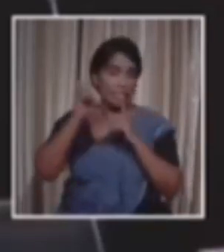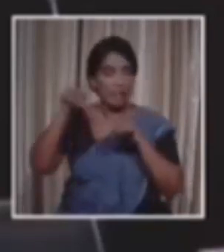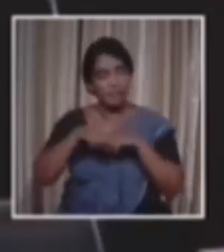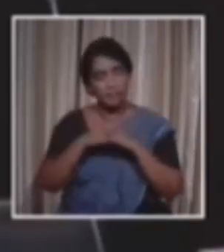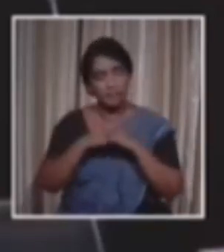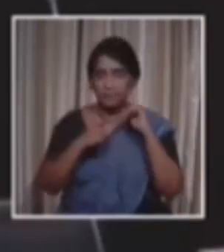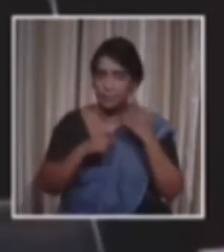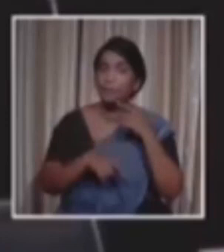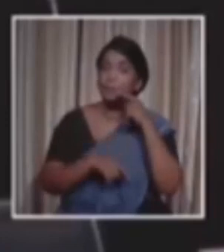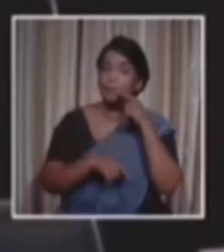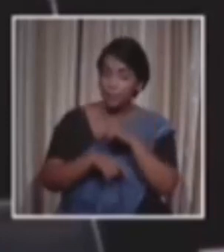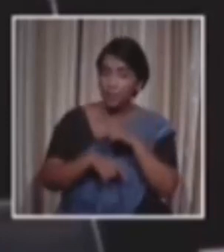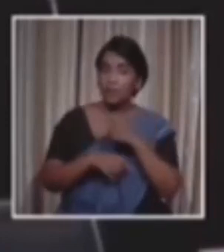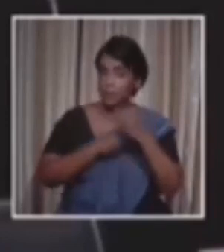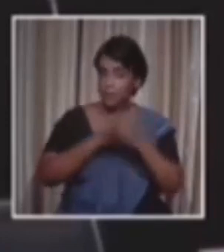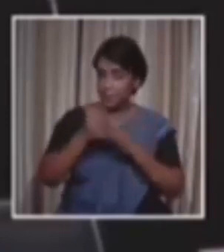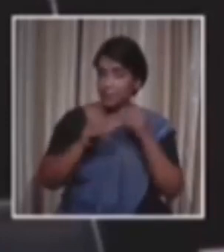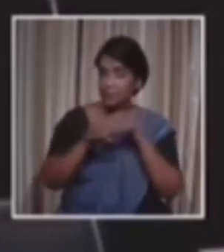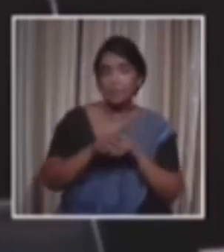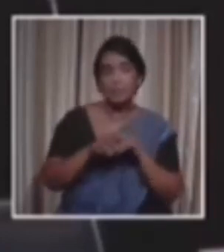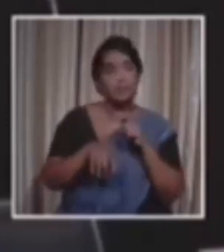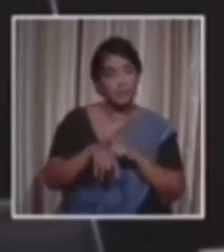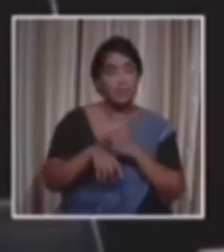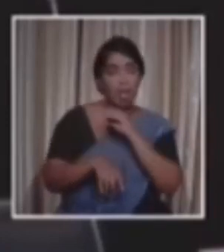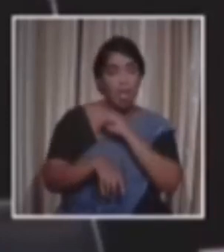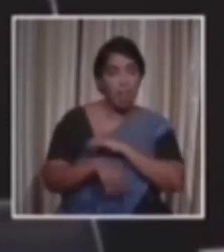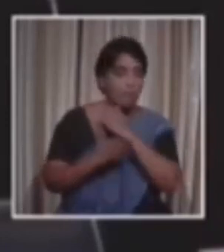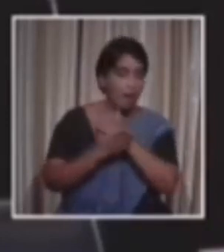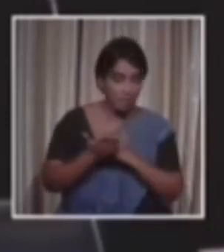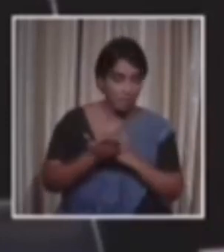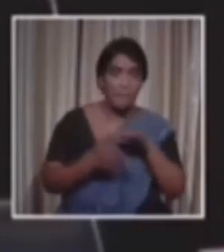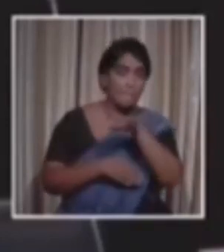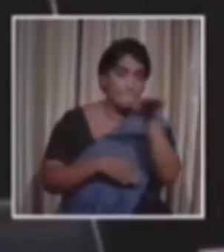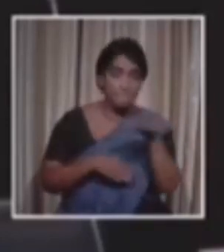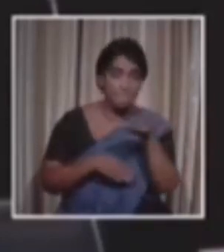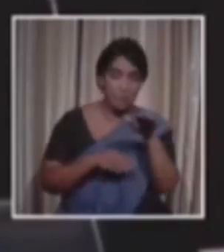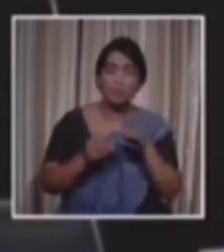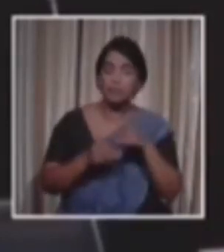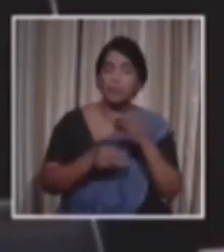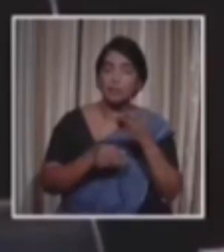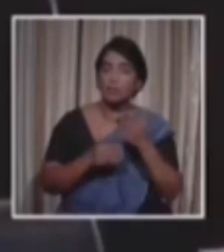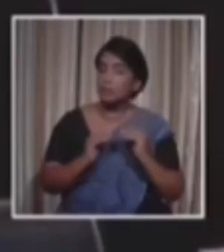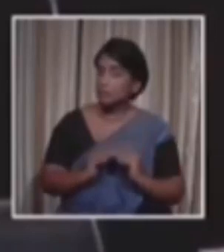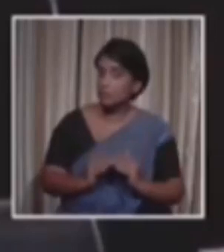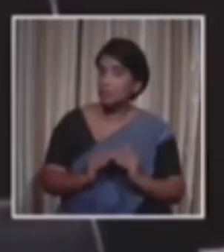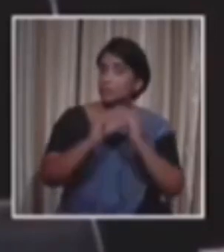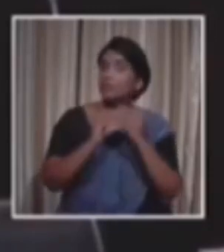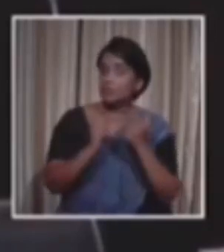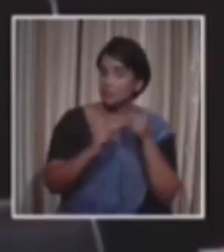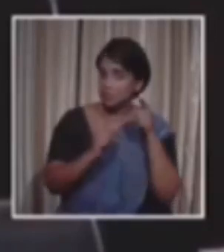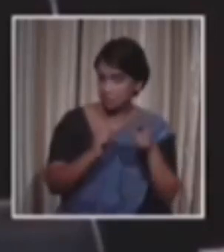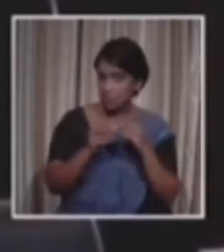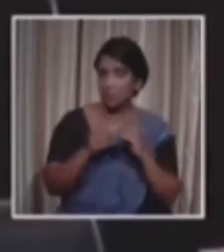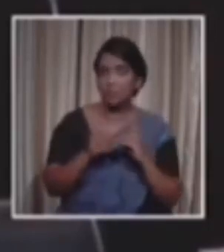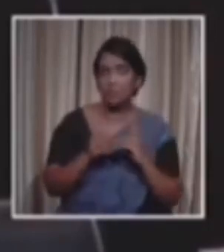இந்த லாபத்தில் ஒரு பகுதியை கட்டாயமாக அந்த பகுதிகளுக்கான அபிவிருத்திக்கு ஒதுக்குவதற்கான ஒப்பந்தம் செய்கின்ற போது